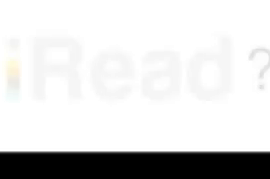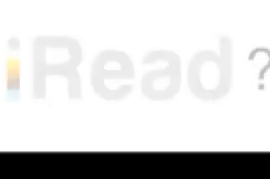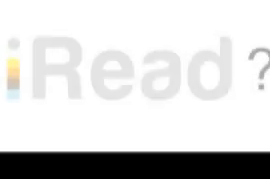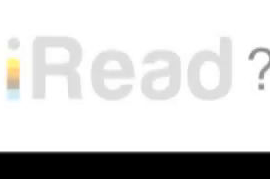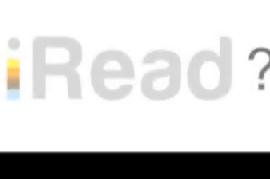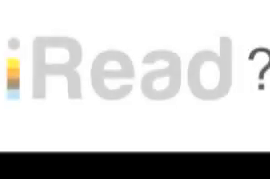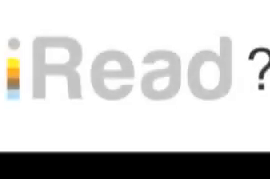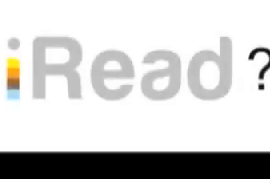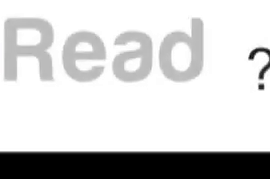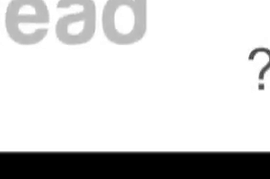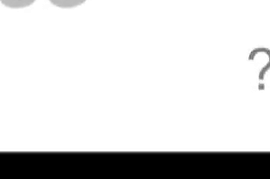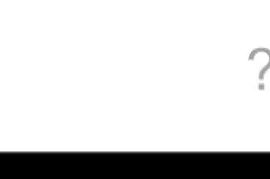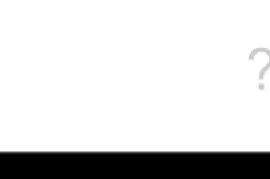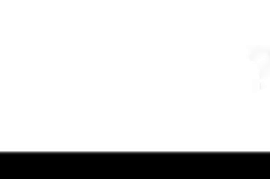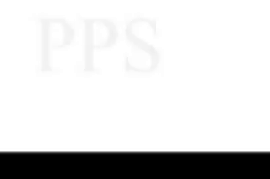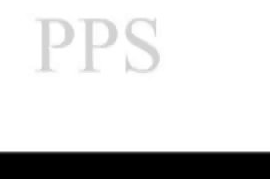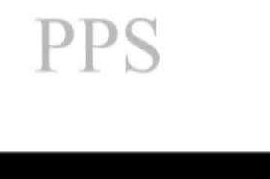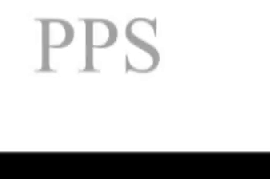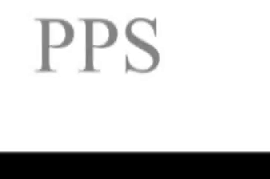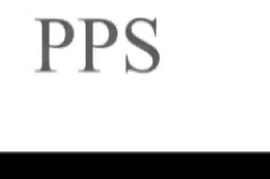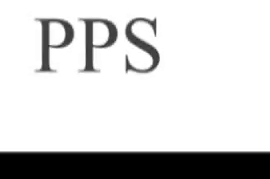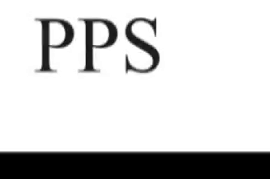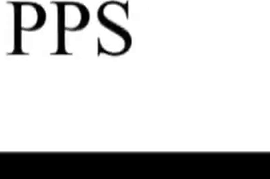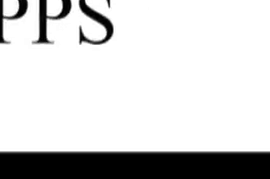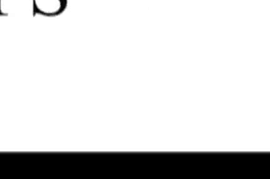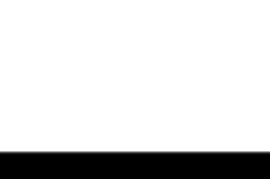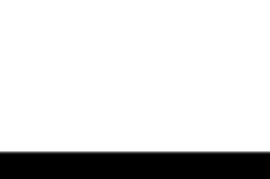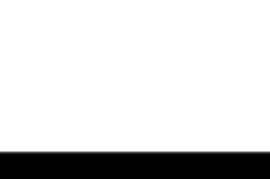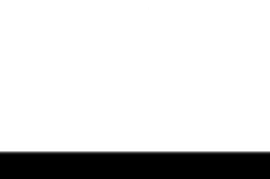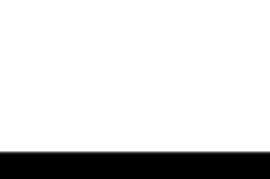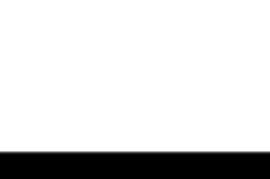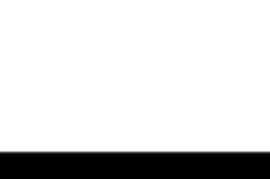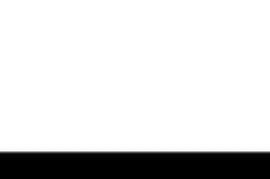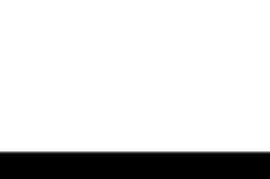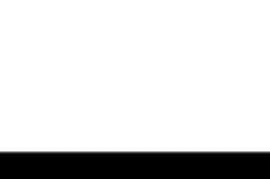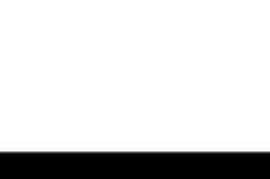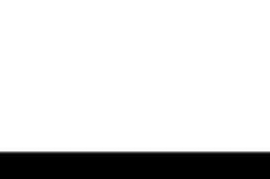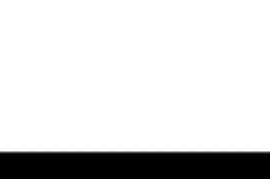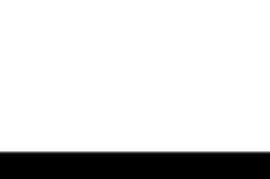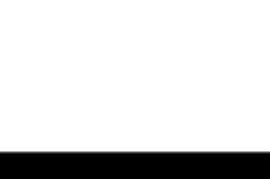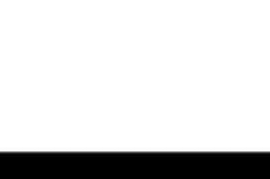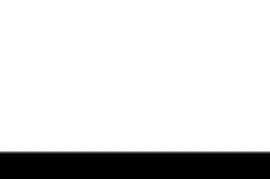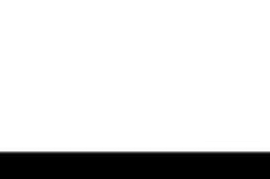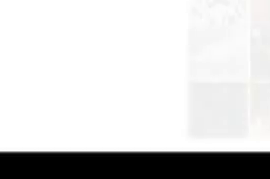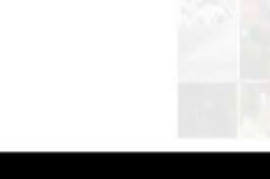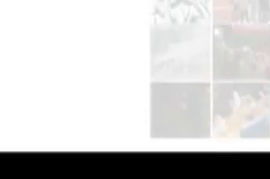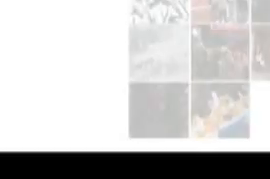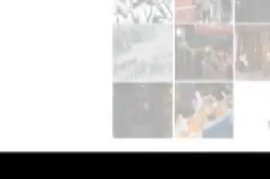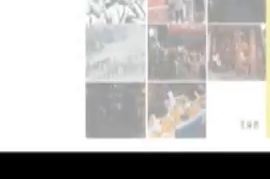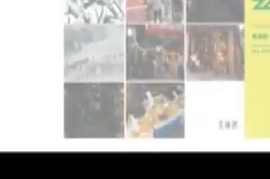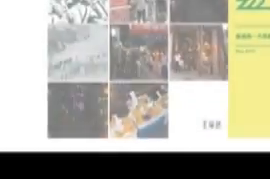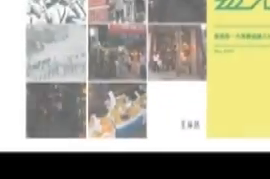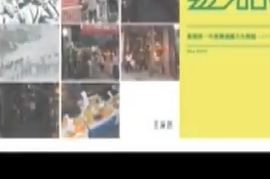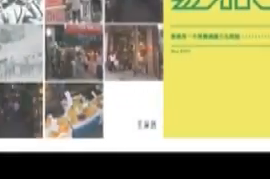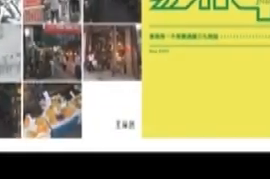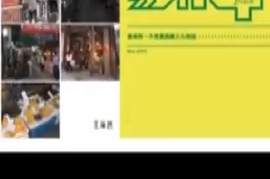iRead 是什麼呢？ iRead 是一個公共出版服務，公共出版服務主要服務非政府